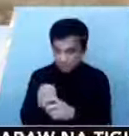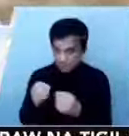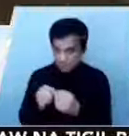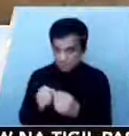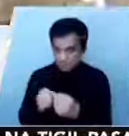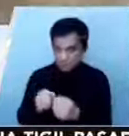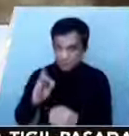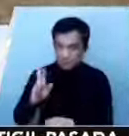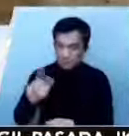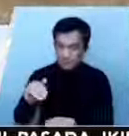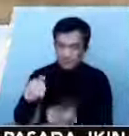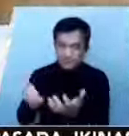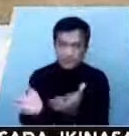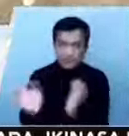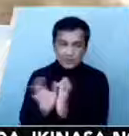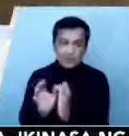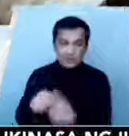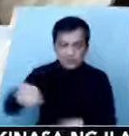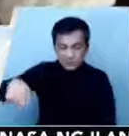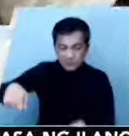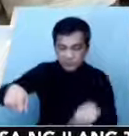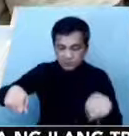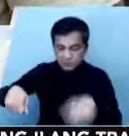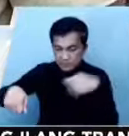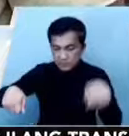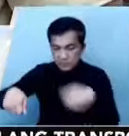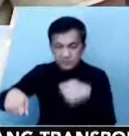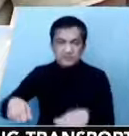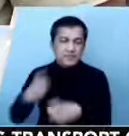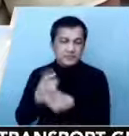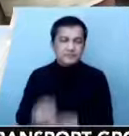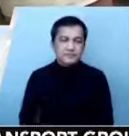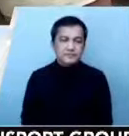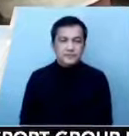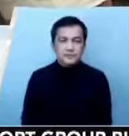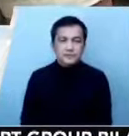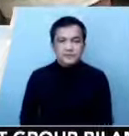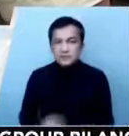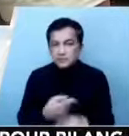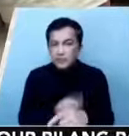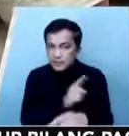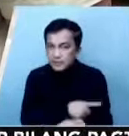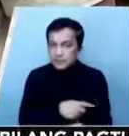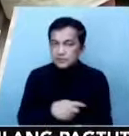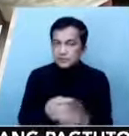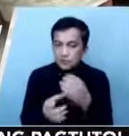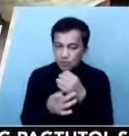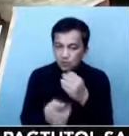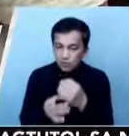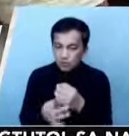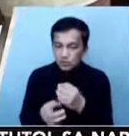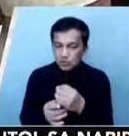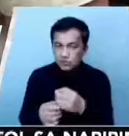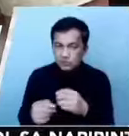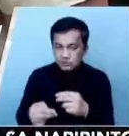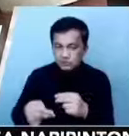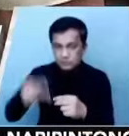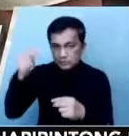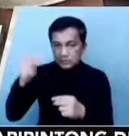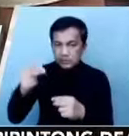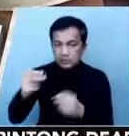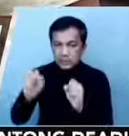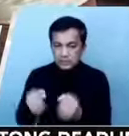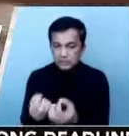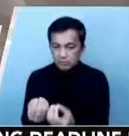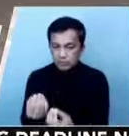kawali. Ang pinakamahirap po dyan, painitin mo yung mantika to the point na kaya niyang kumulo. Sobrang